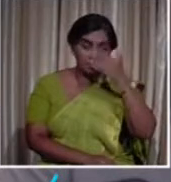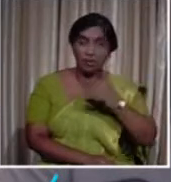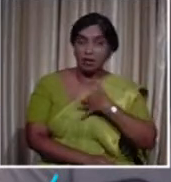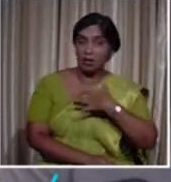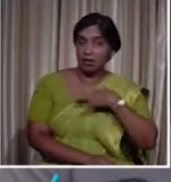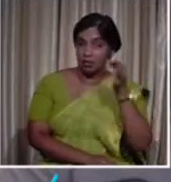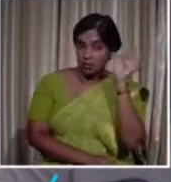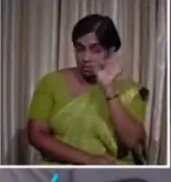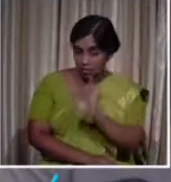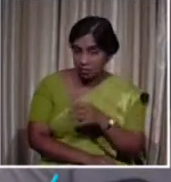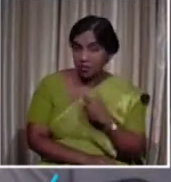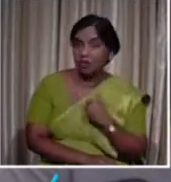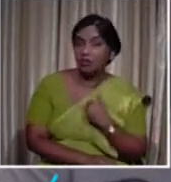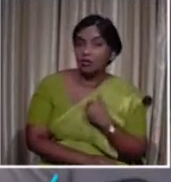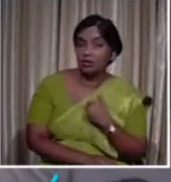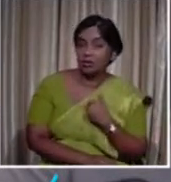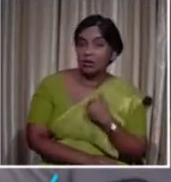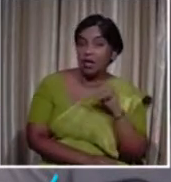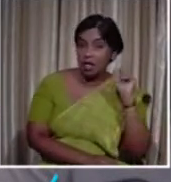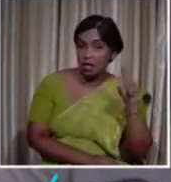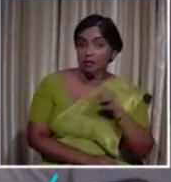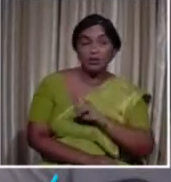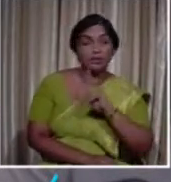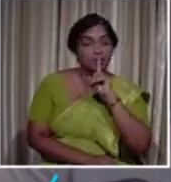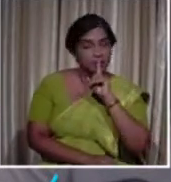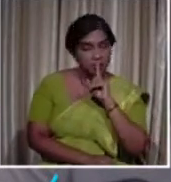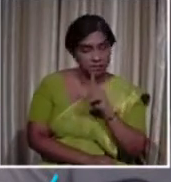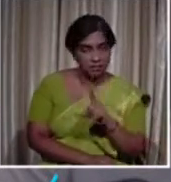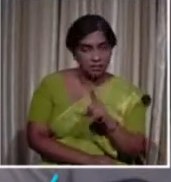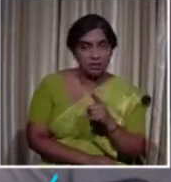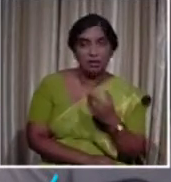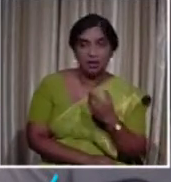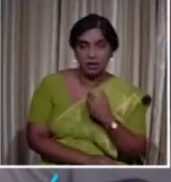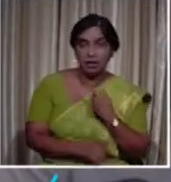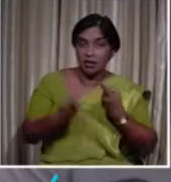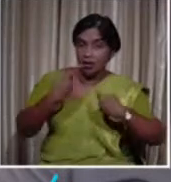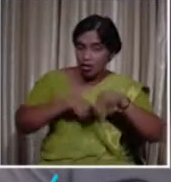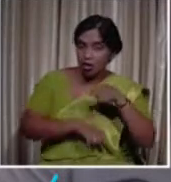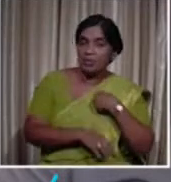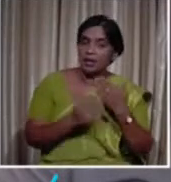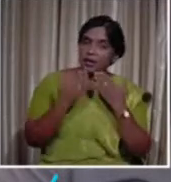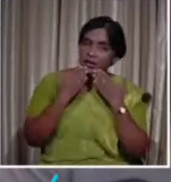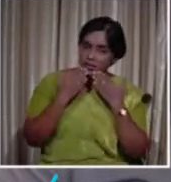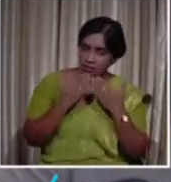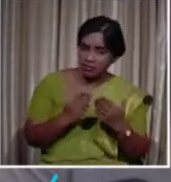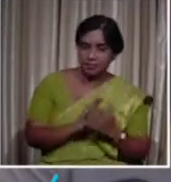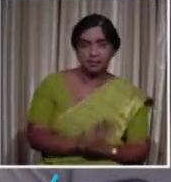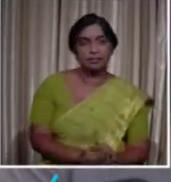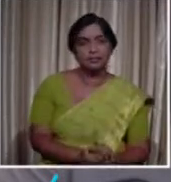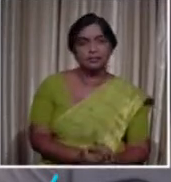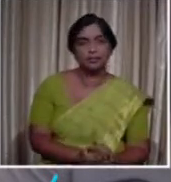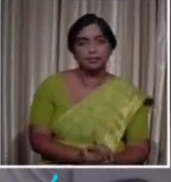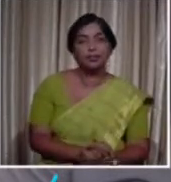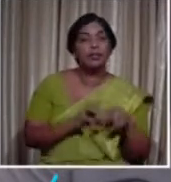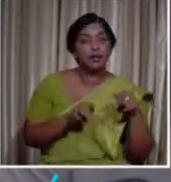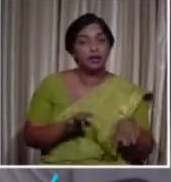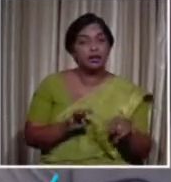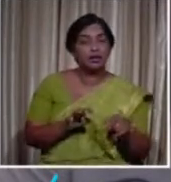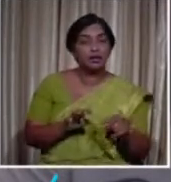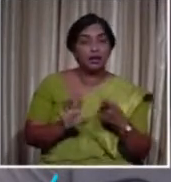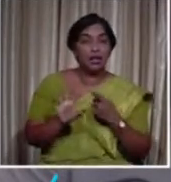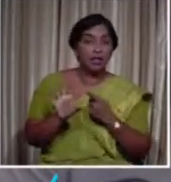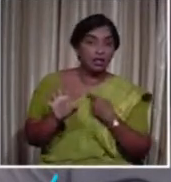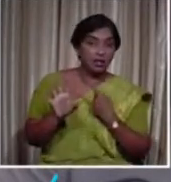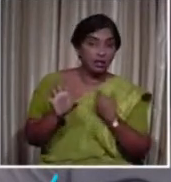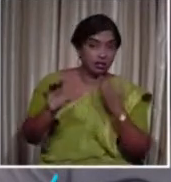පත් කරපු නම් යෝජනා කරපු මම හැමතෙම මේ වෙලාවේ ස්තුතිවන්ත වෙනවා. මම මේ තරුණ